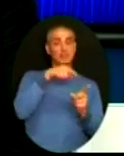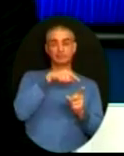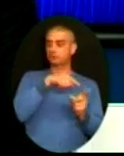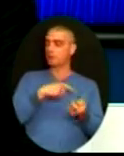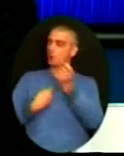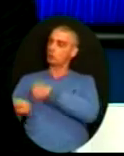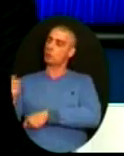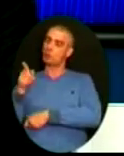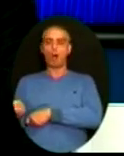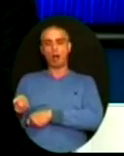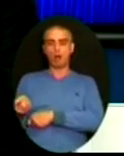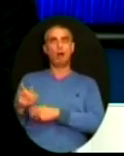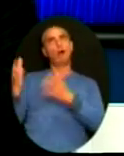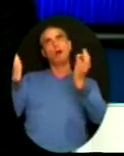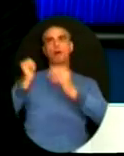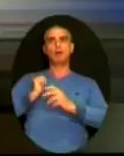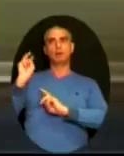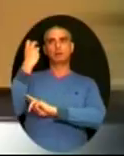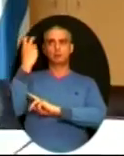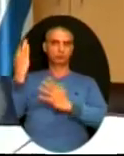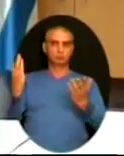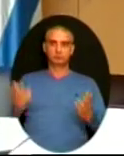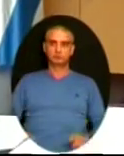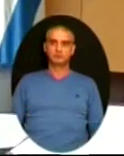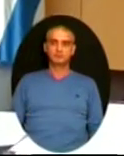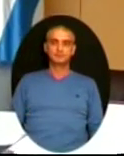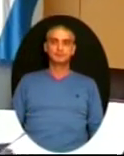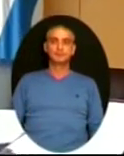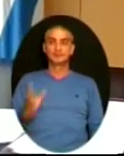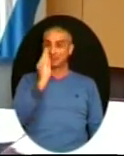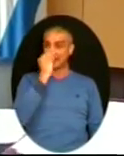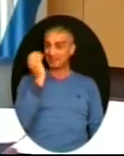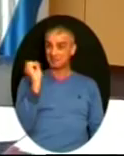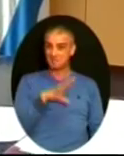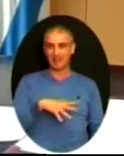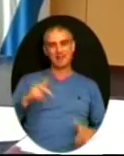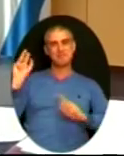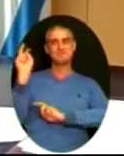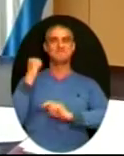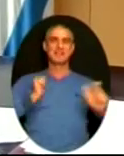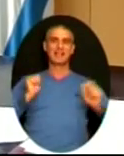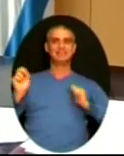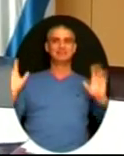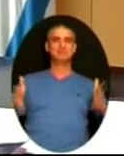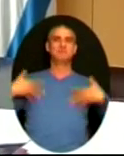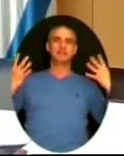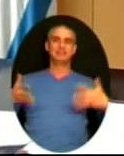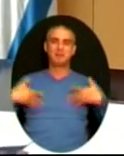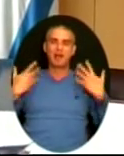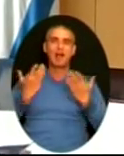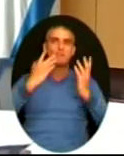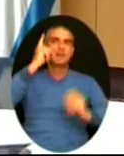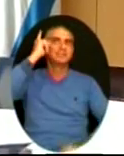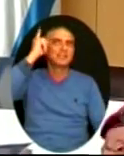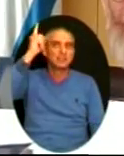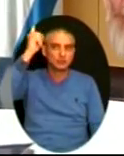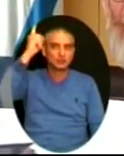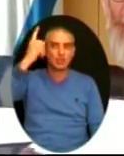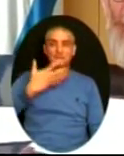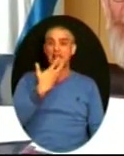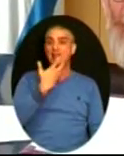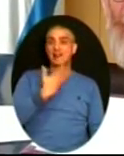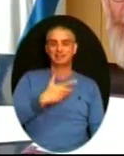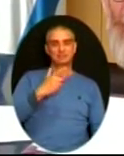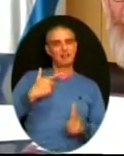הוא תמורת ראה וקדש בחוק הגיוס. כשנכנס אדר, מתגייסים בשמחה. בעזרת השם,